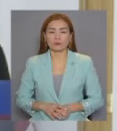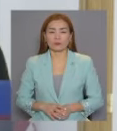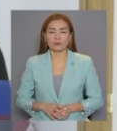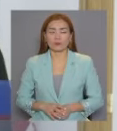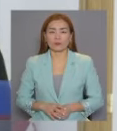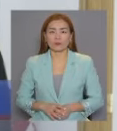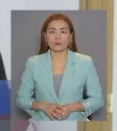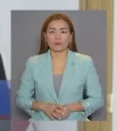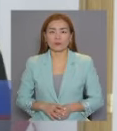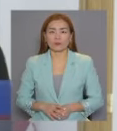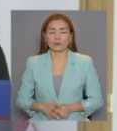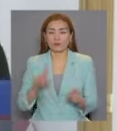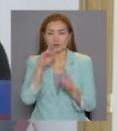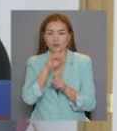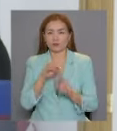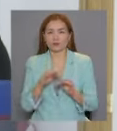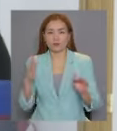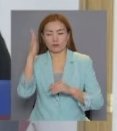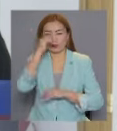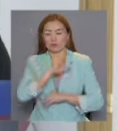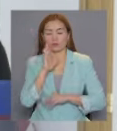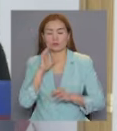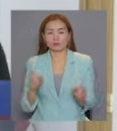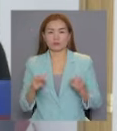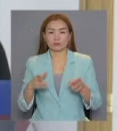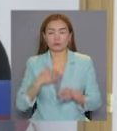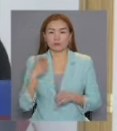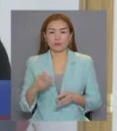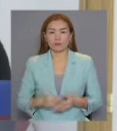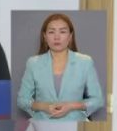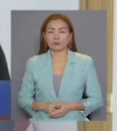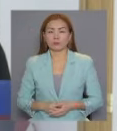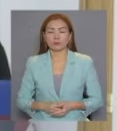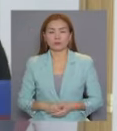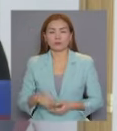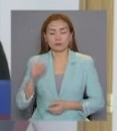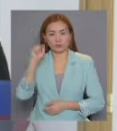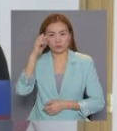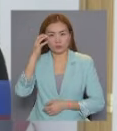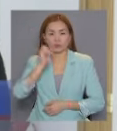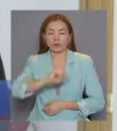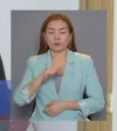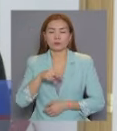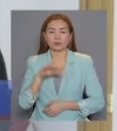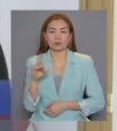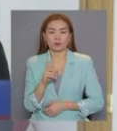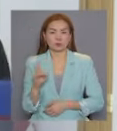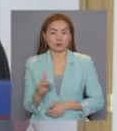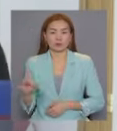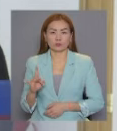тренингіміз ерекше балдардың ата-аналарына арналған. Аутизм, ЗПС, ЗРР балдарды